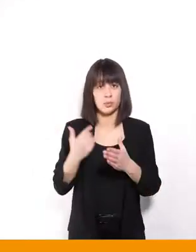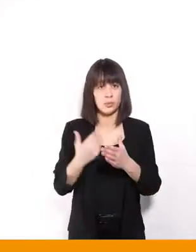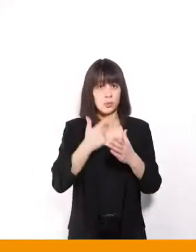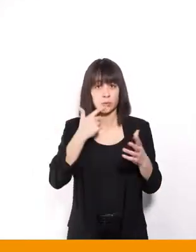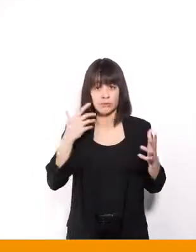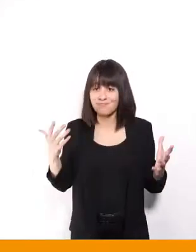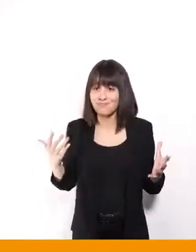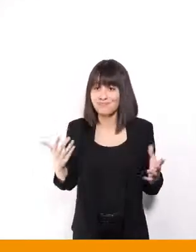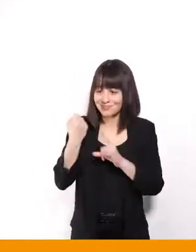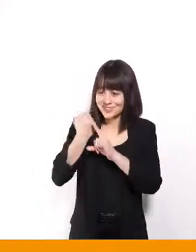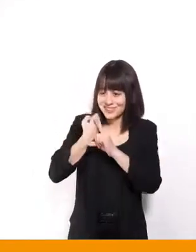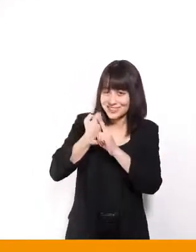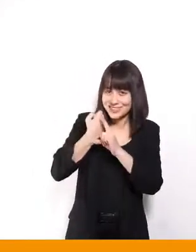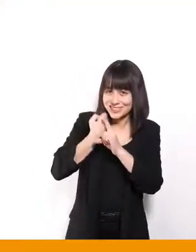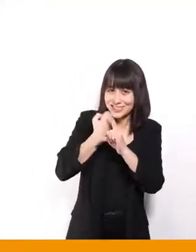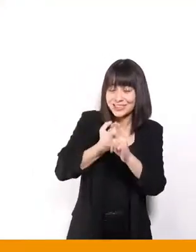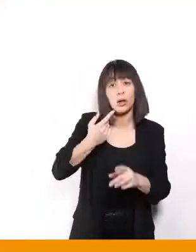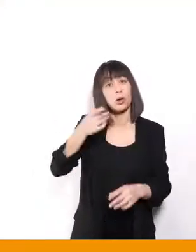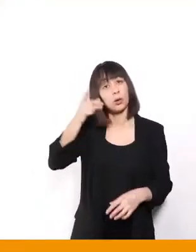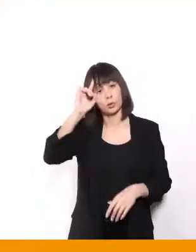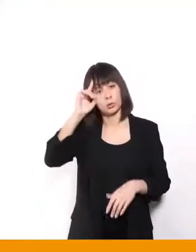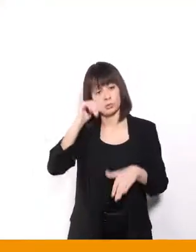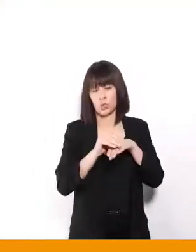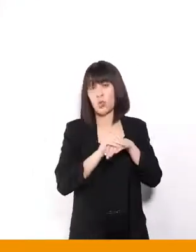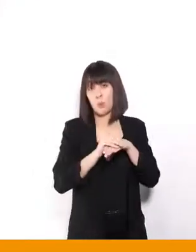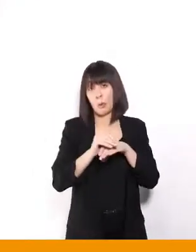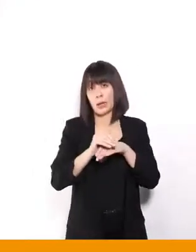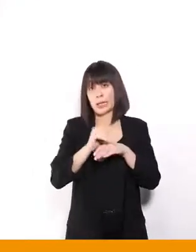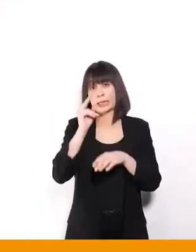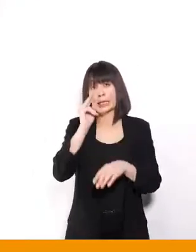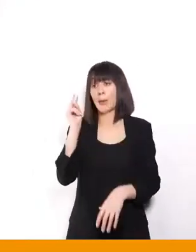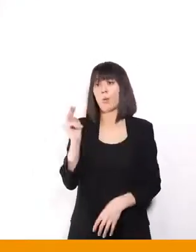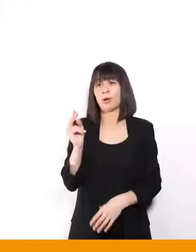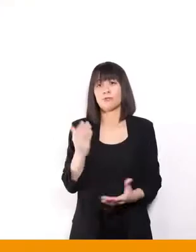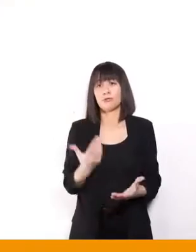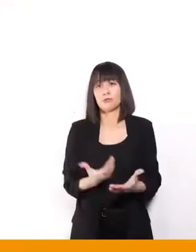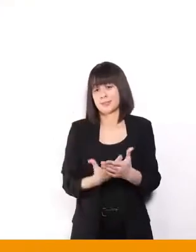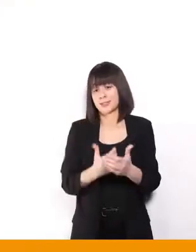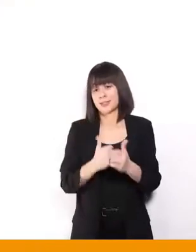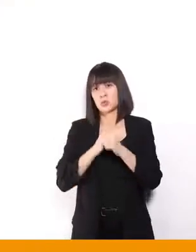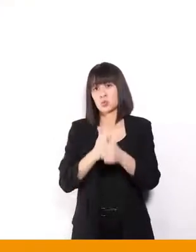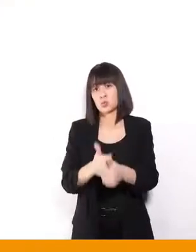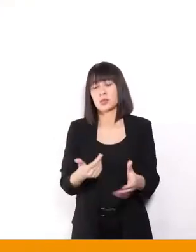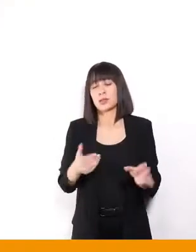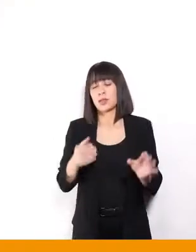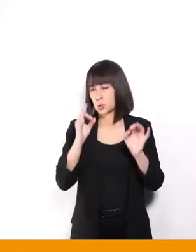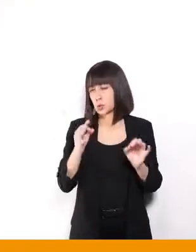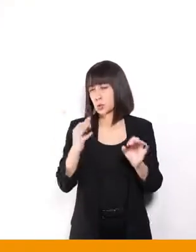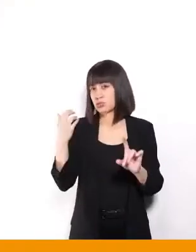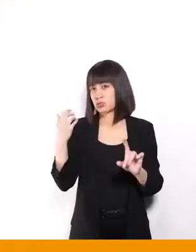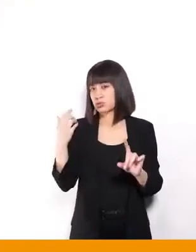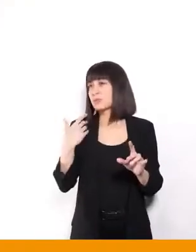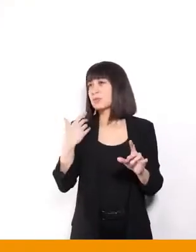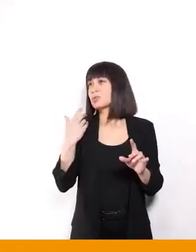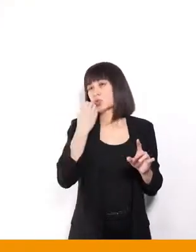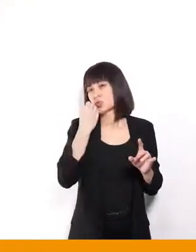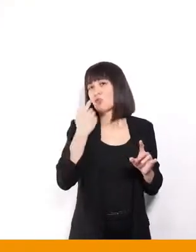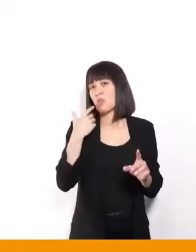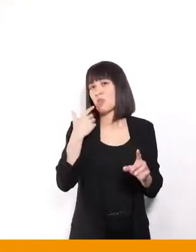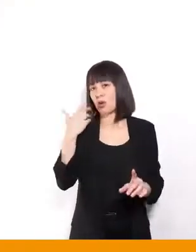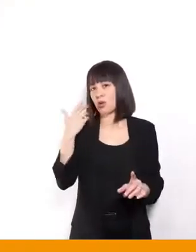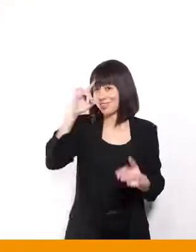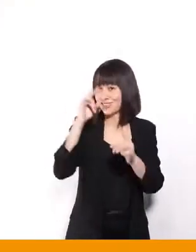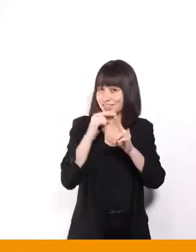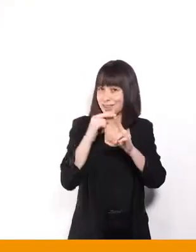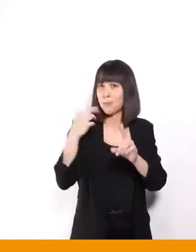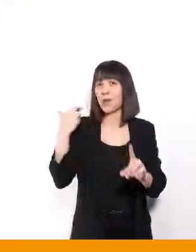y compris dans notre approche politique. Je me permets toujours de replacer un peu les sujets parce que